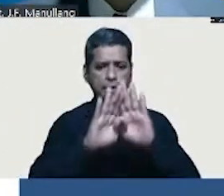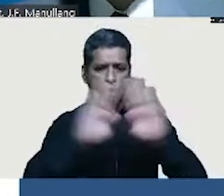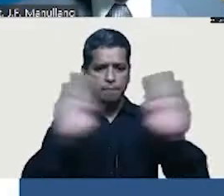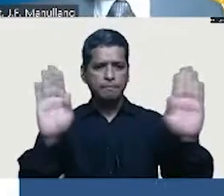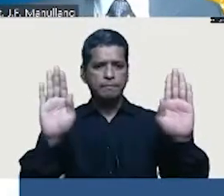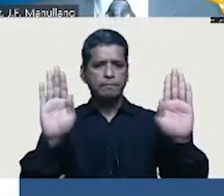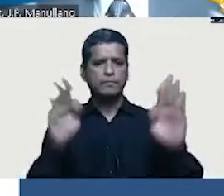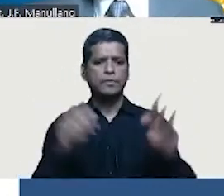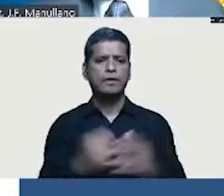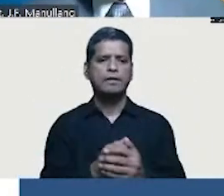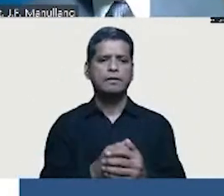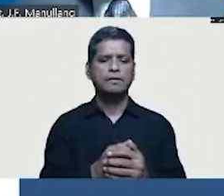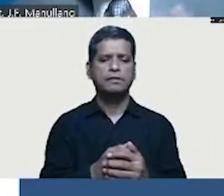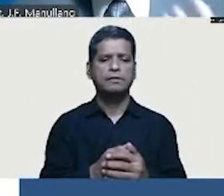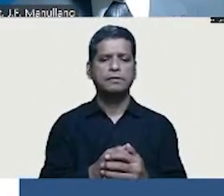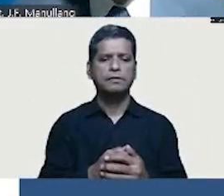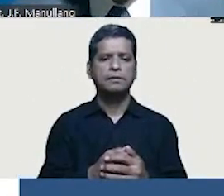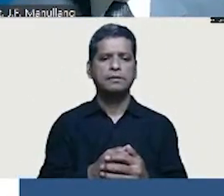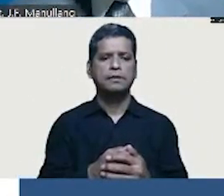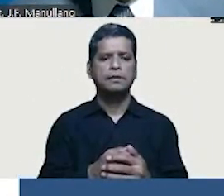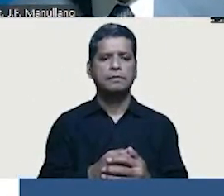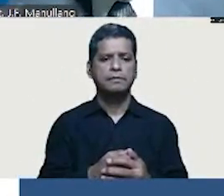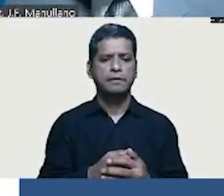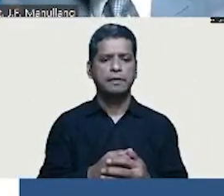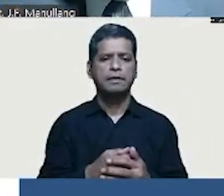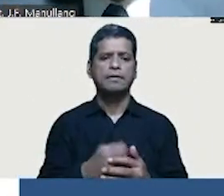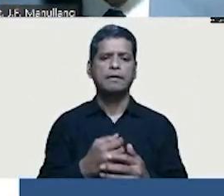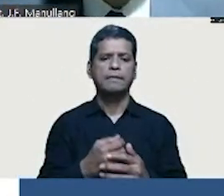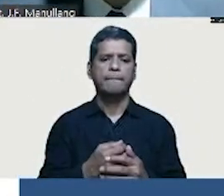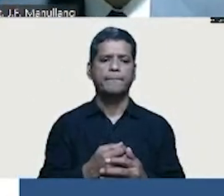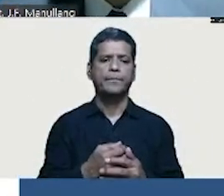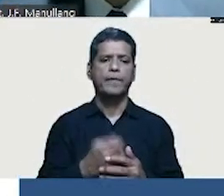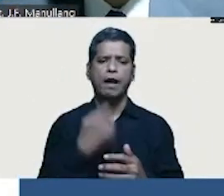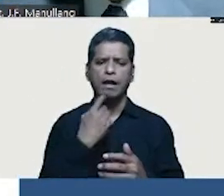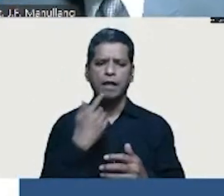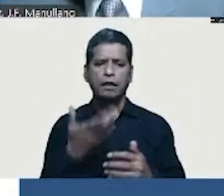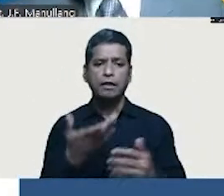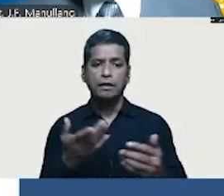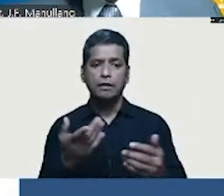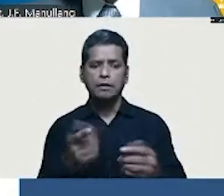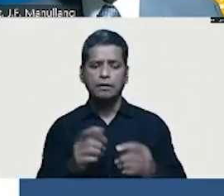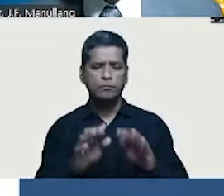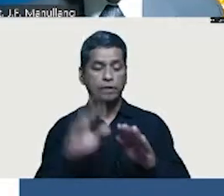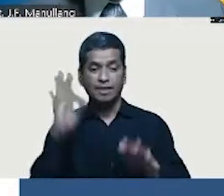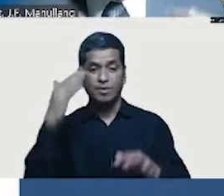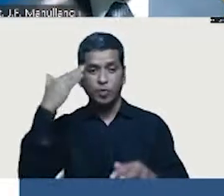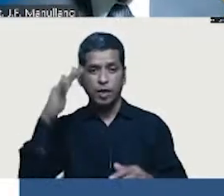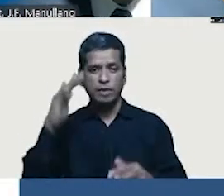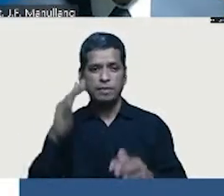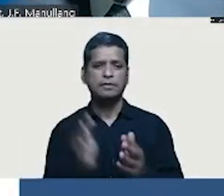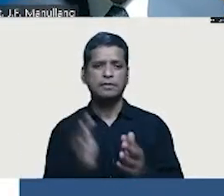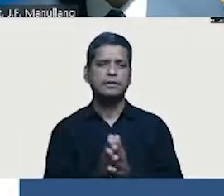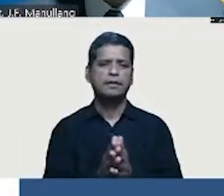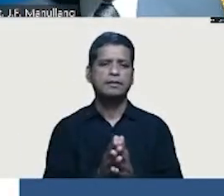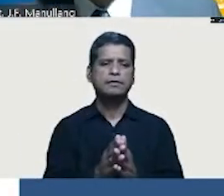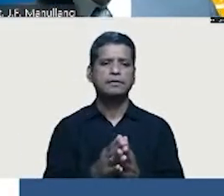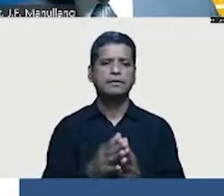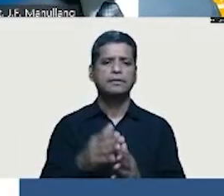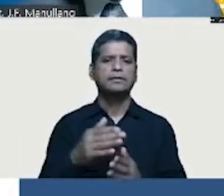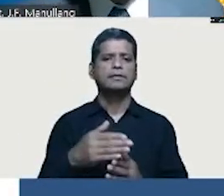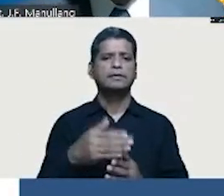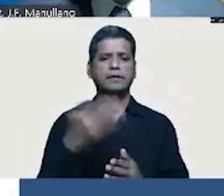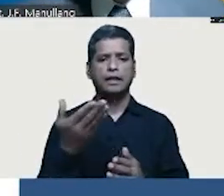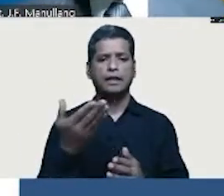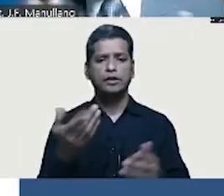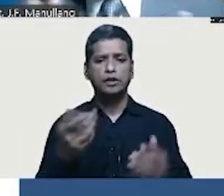dan penglihatan itu menyingkapkan apa yang terjadi ke depan dan buat kita sekarang apa yang diciptakan kedepan